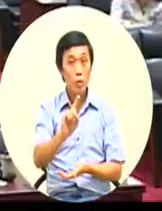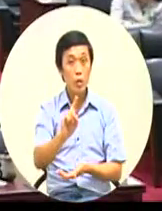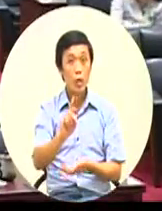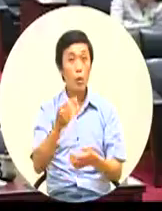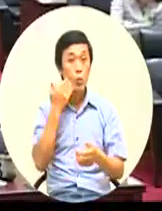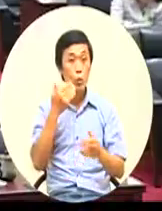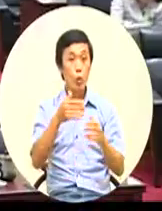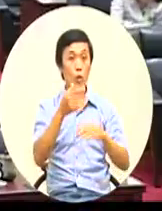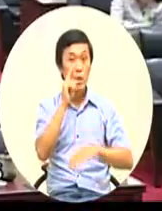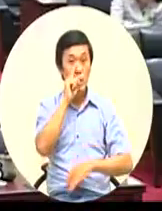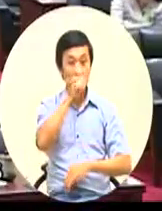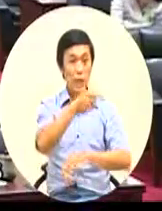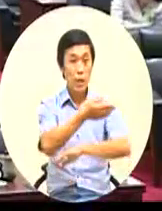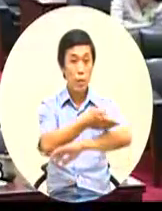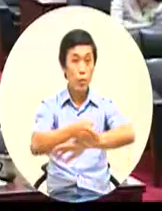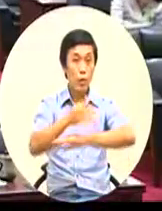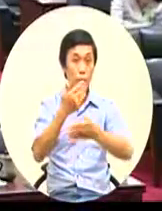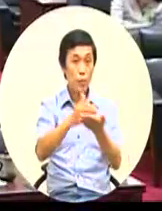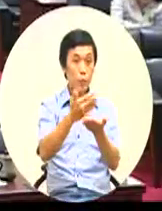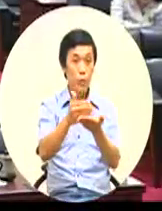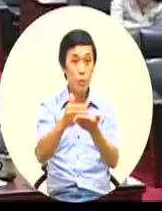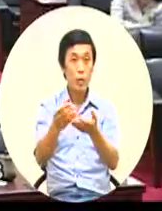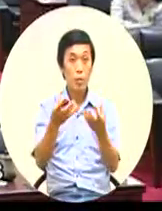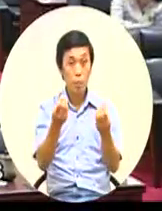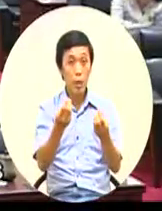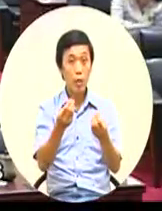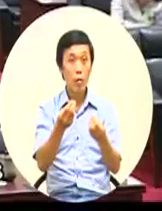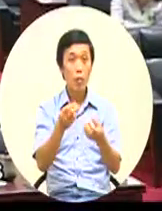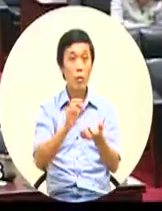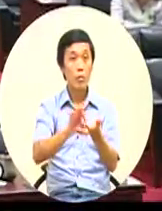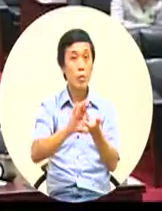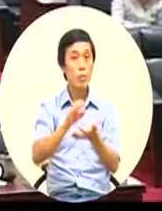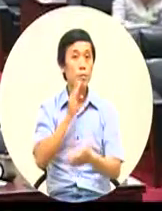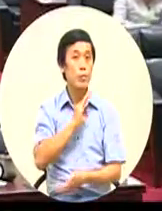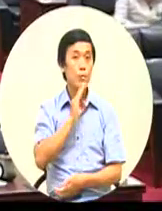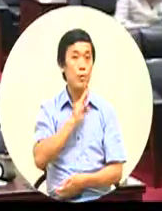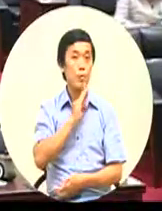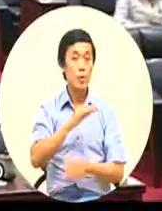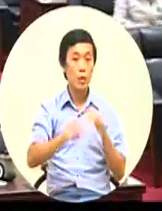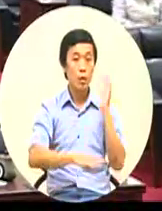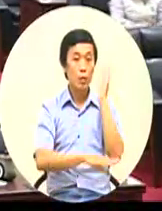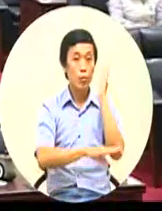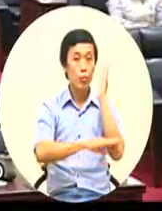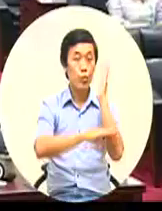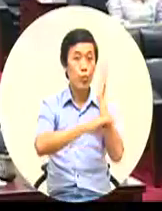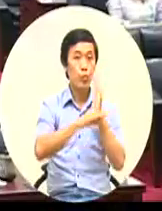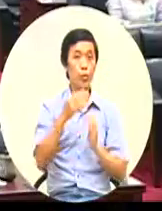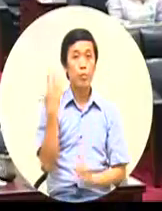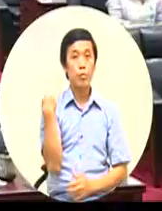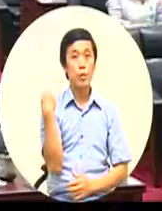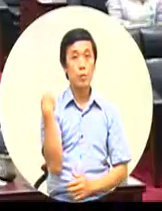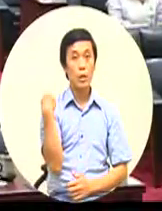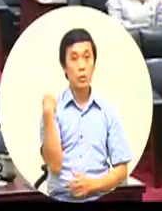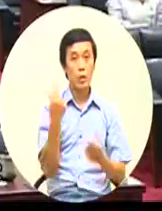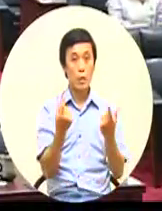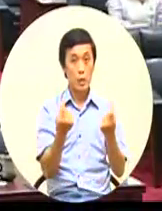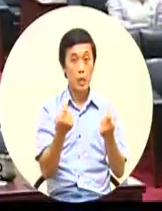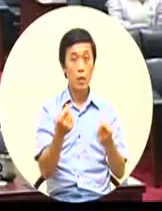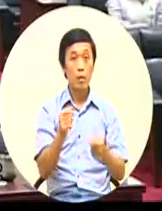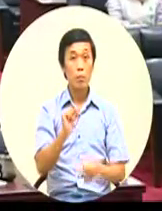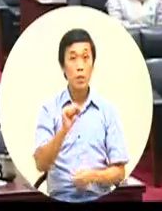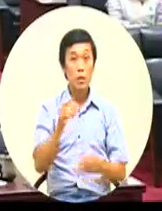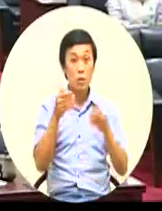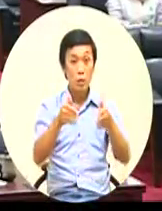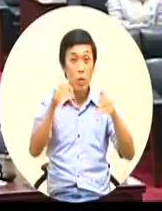少钱都还是会继续淹水啊，所以今天我们绝对不能把雨下得很